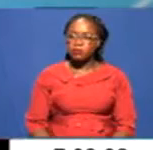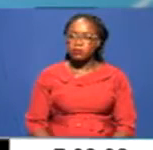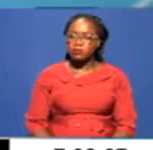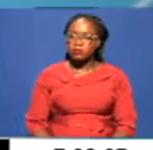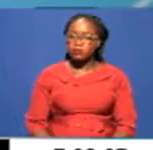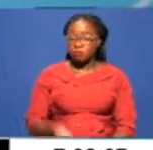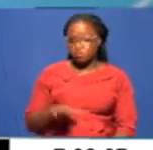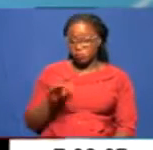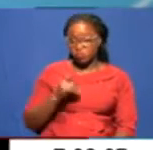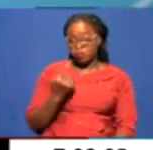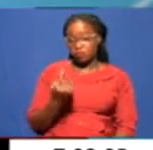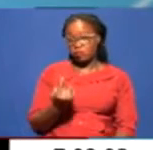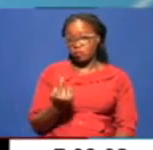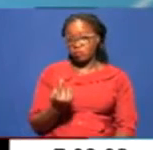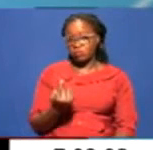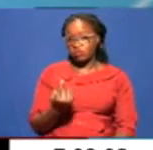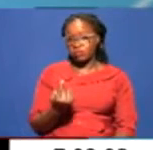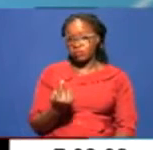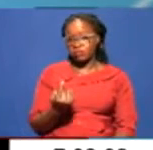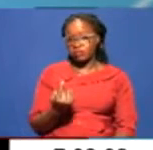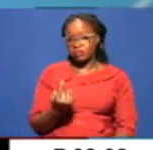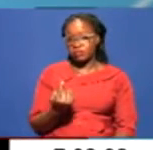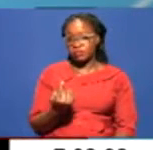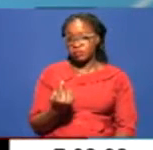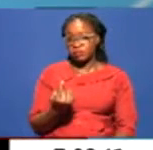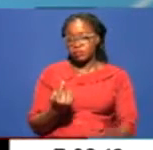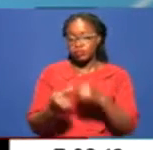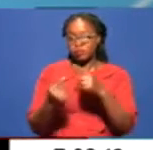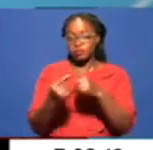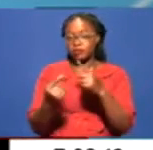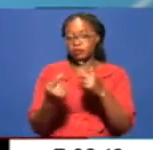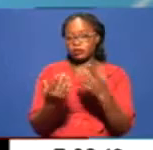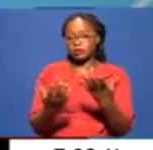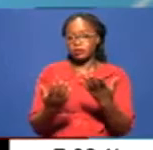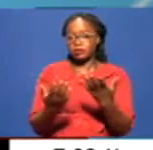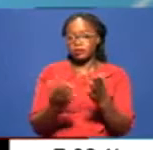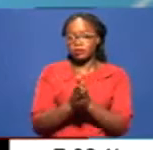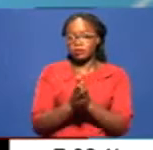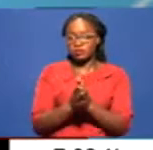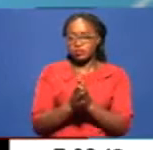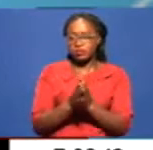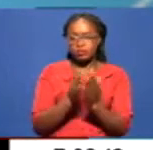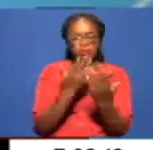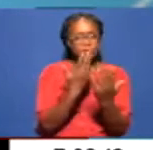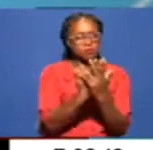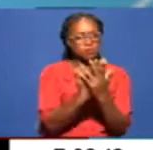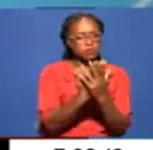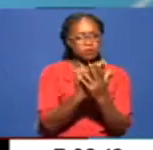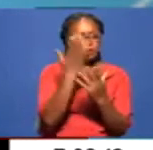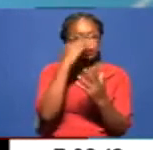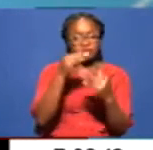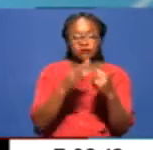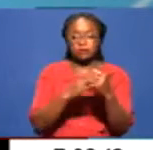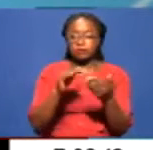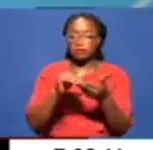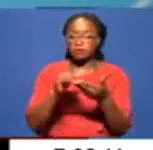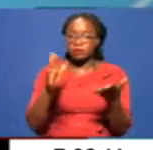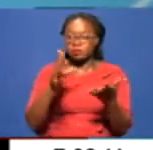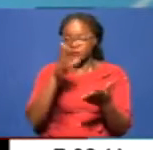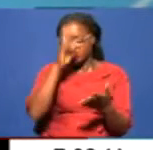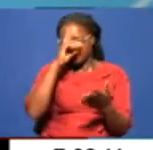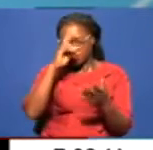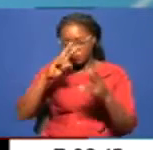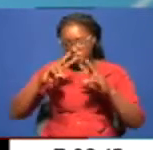Mwanamke mmoja anayekabiliwa na mashtaka ya mauaji atasalia korokoroni kwa siku nane zaidi, kutoa nafasi kwa maafisa wa polisi